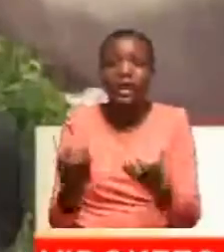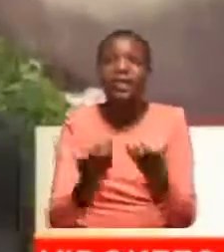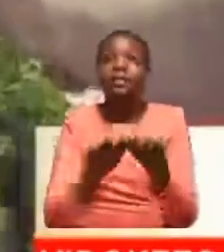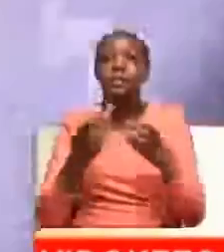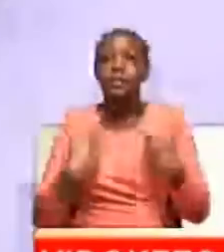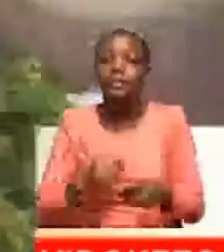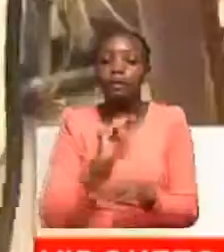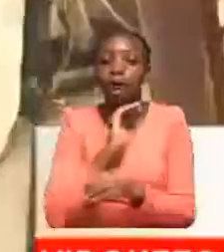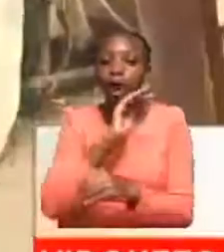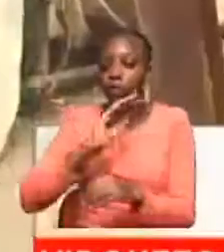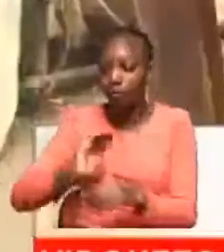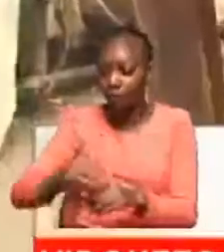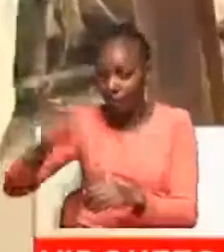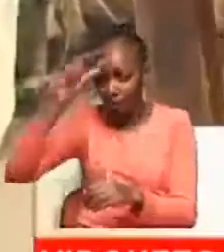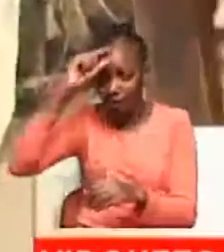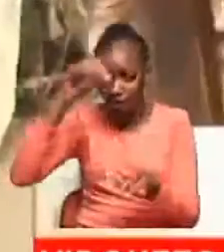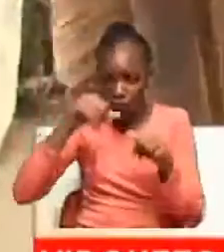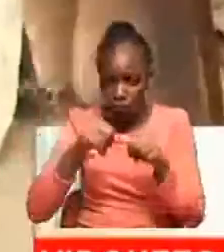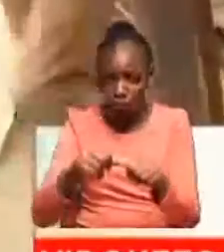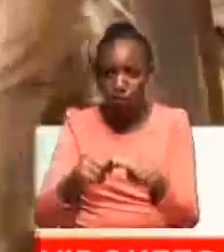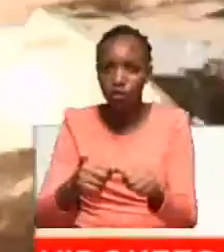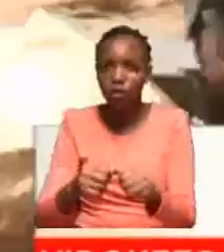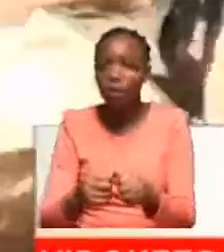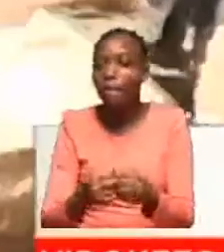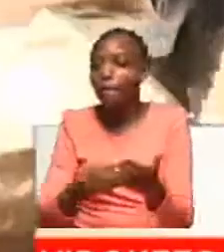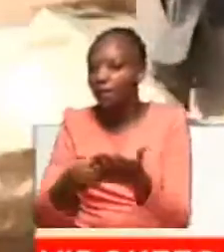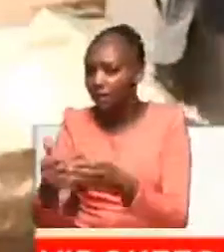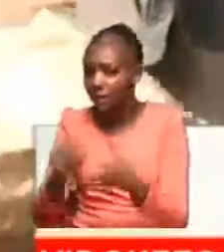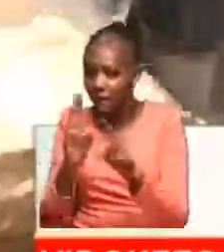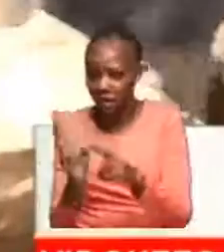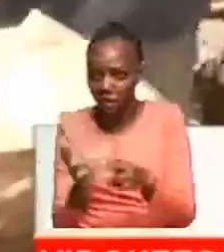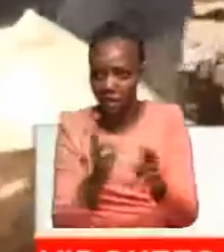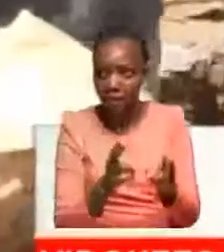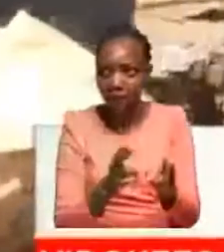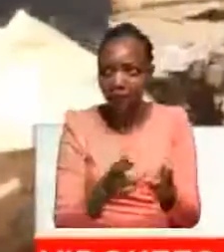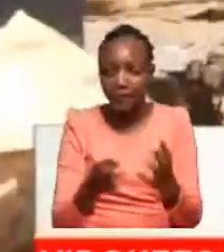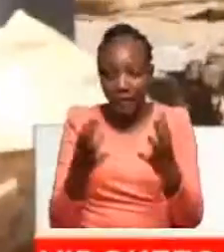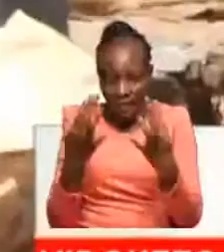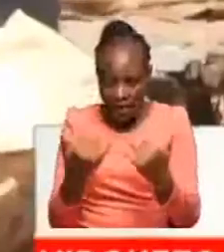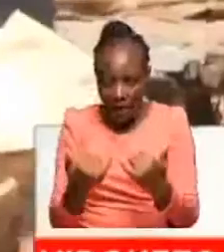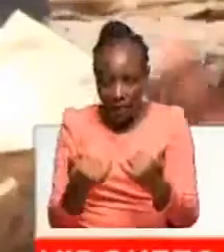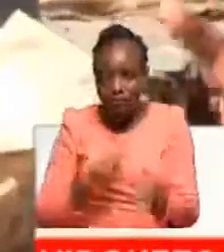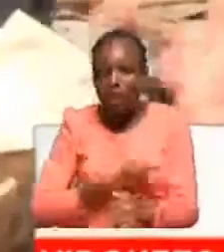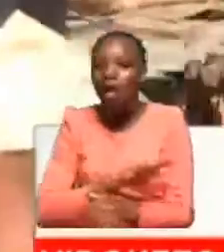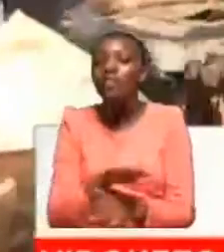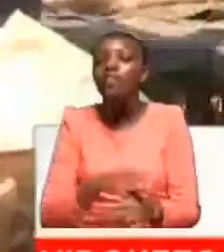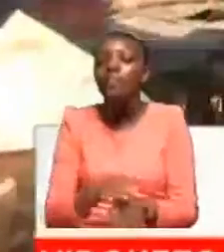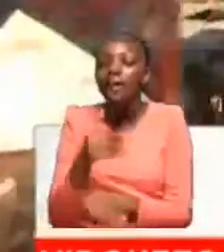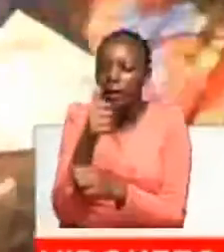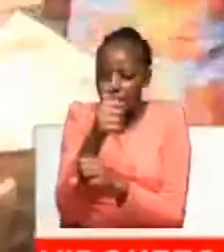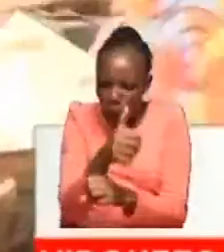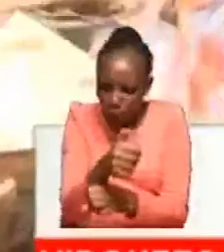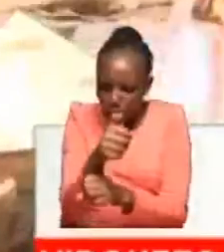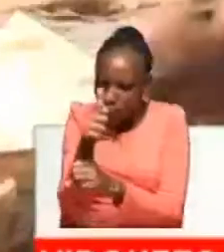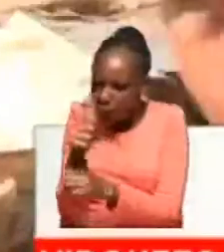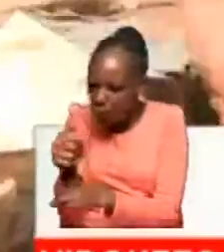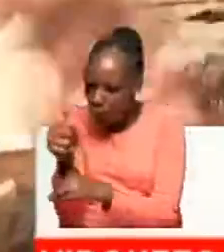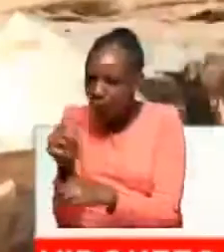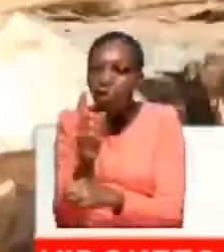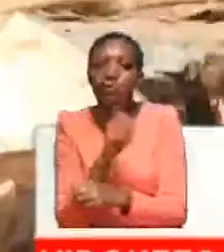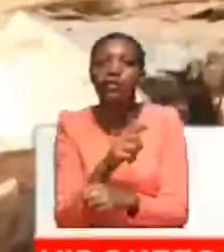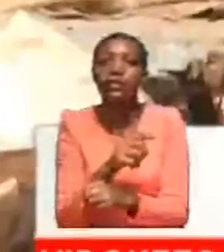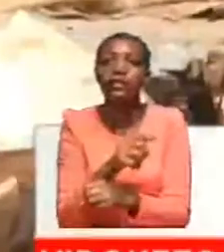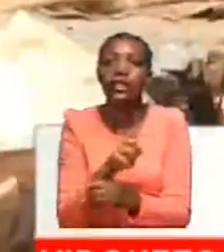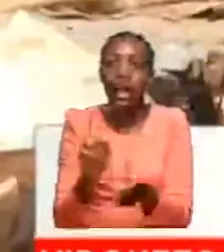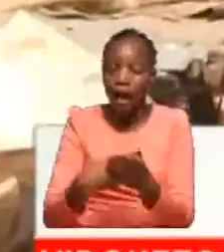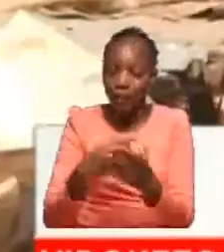kaunti kuwaruhusu kuendelea kuendesha biashara zao. Wameshatupigia dawa tuone kama tunaweza kaa hapa kwa sokoni na tukae moja